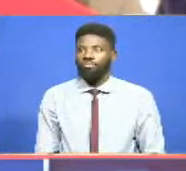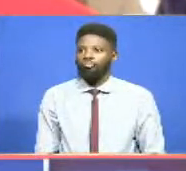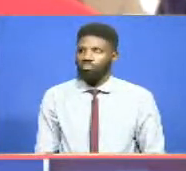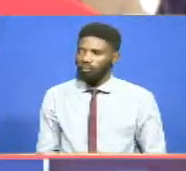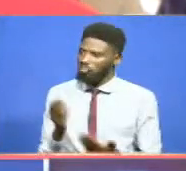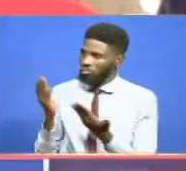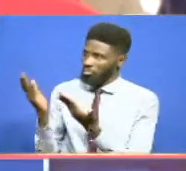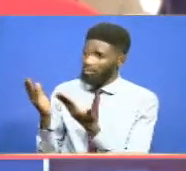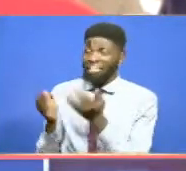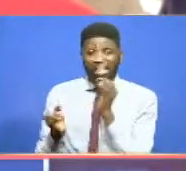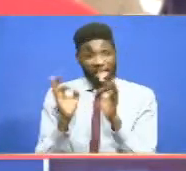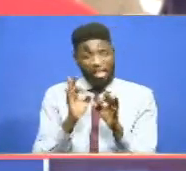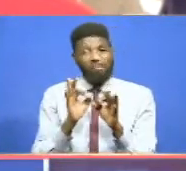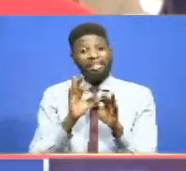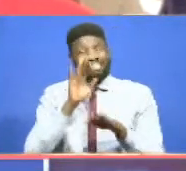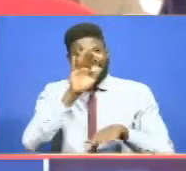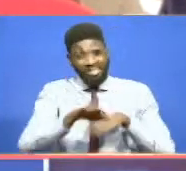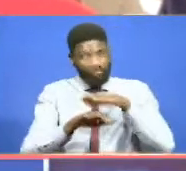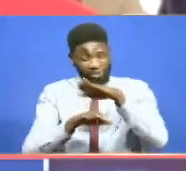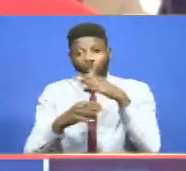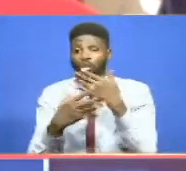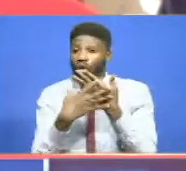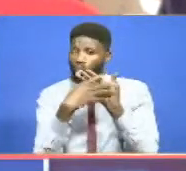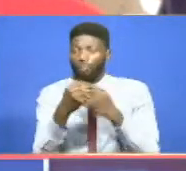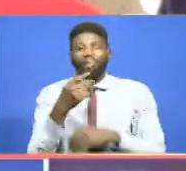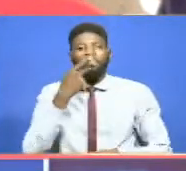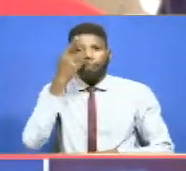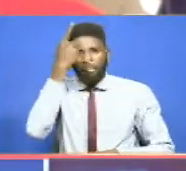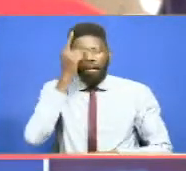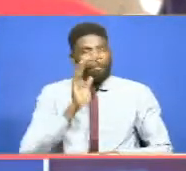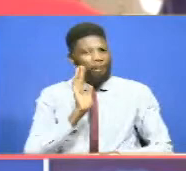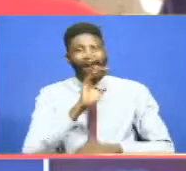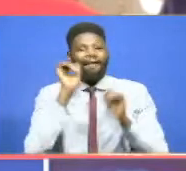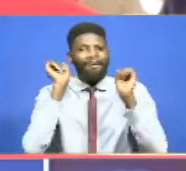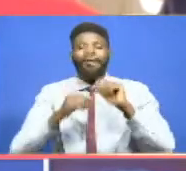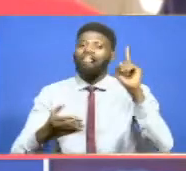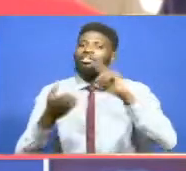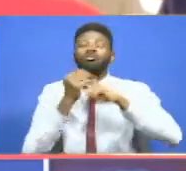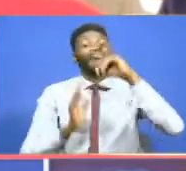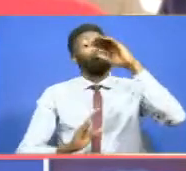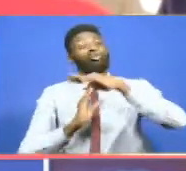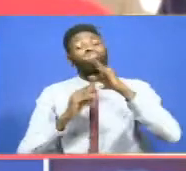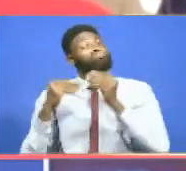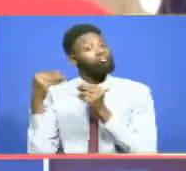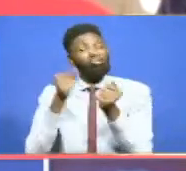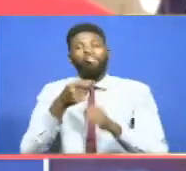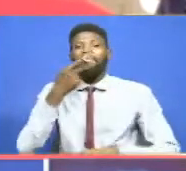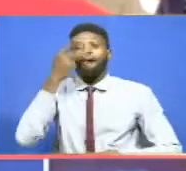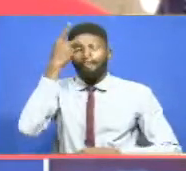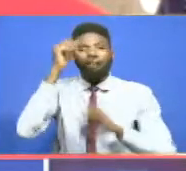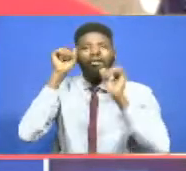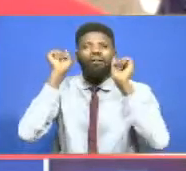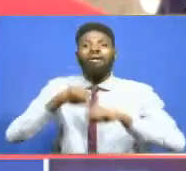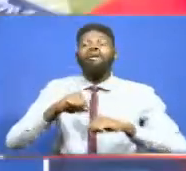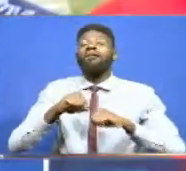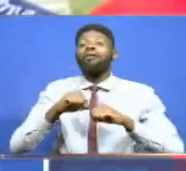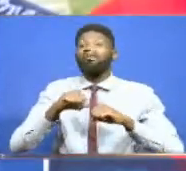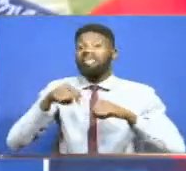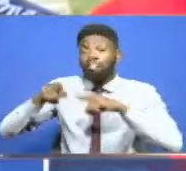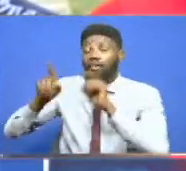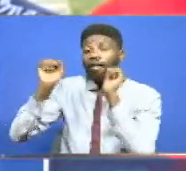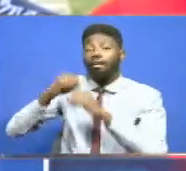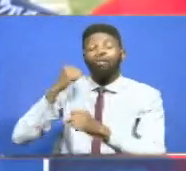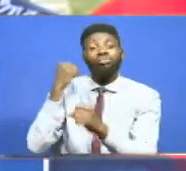Akifuata nyayo za wazazi wake, ataenda mbali. Hata atapita ile level yenye wazazi wake walifika, ataweza kufanya mpaka hata PhD. Here